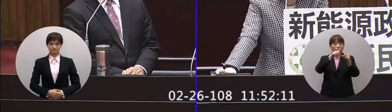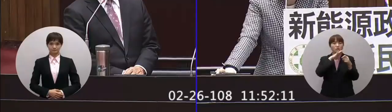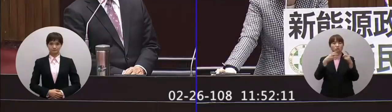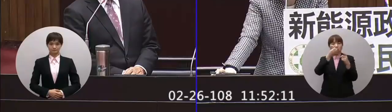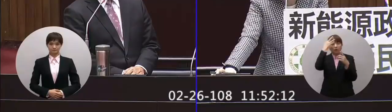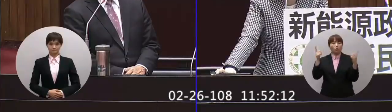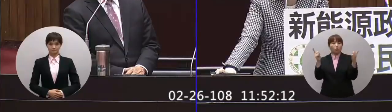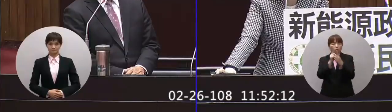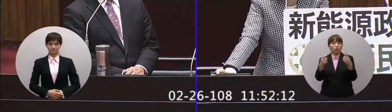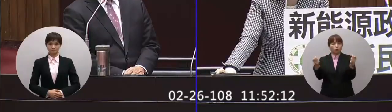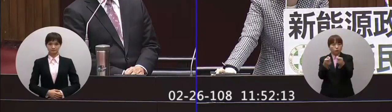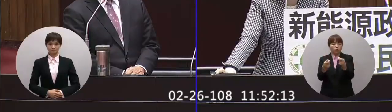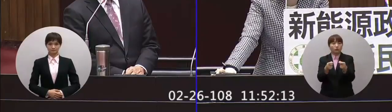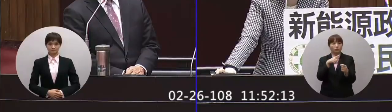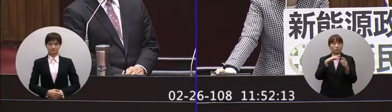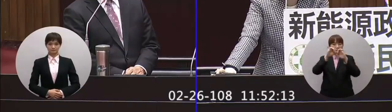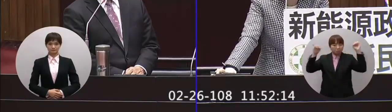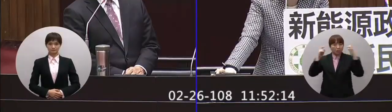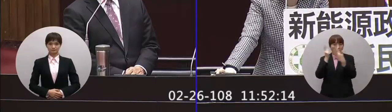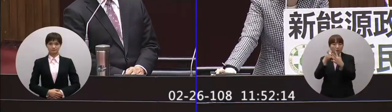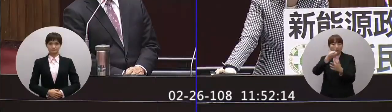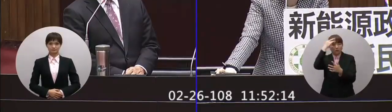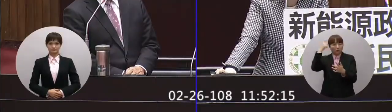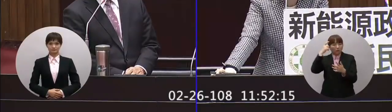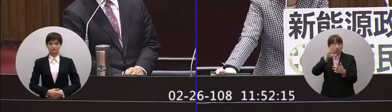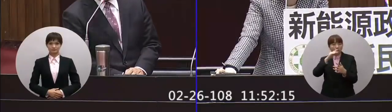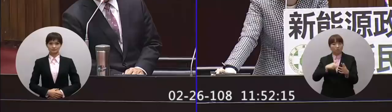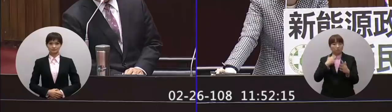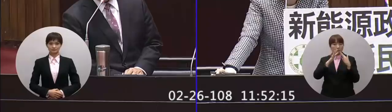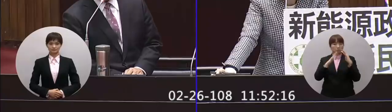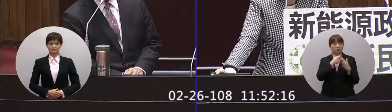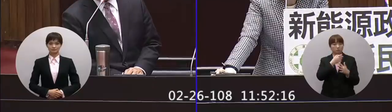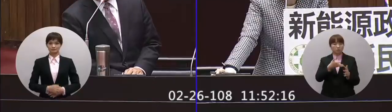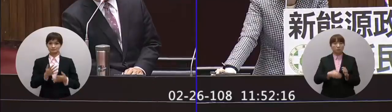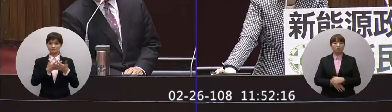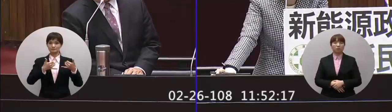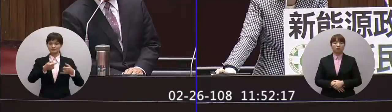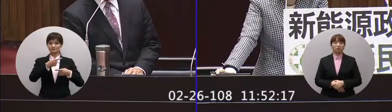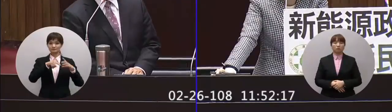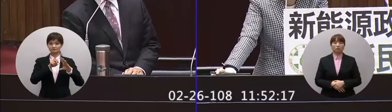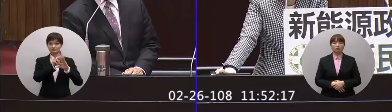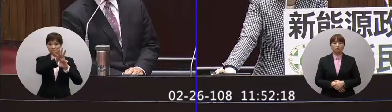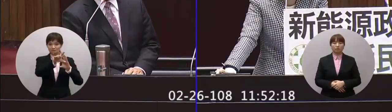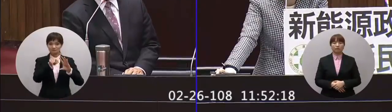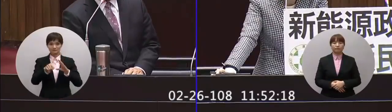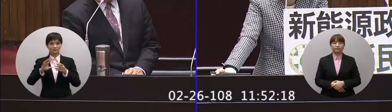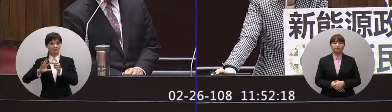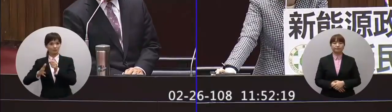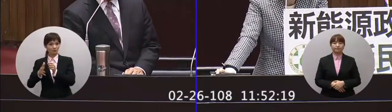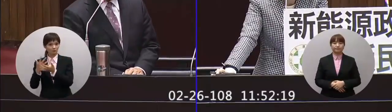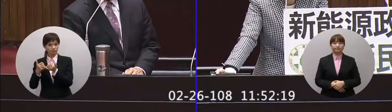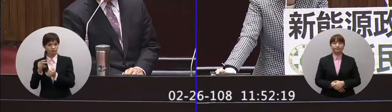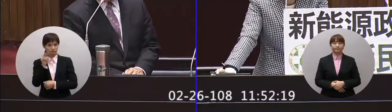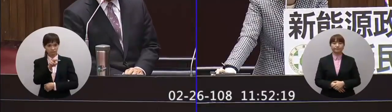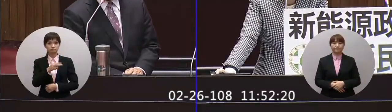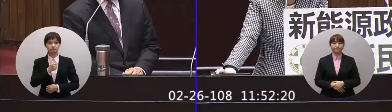近吗？那你真的了解年轻人的想法吗？要开战吗？ 网络直播连国中生都知